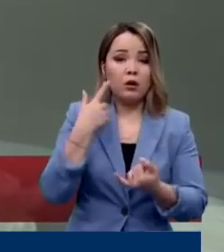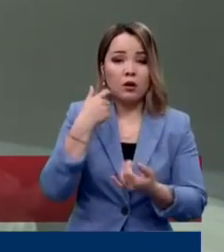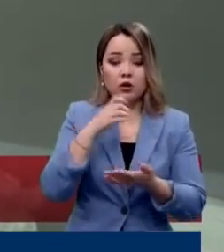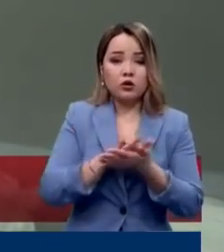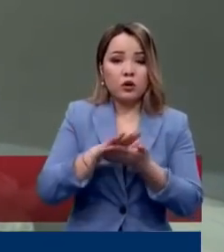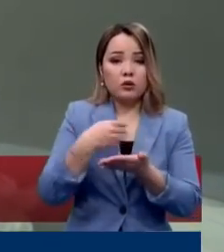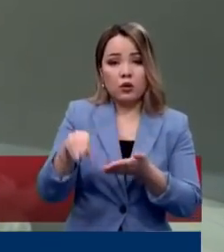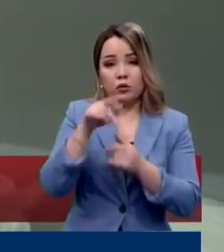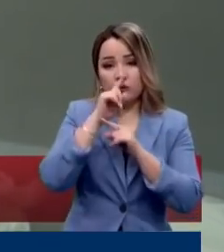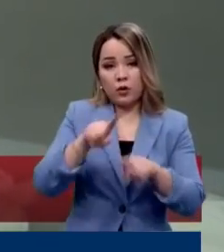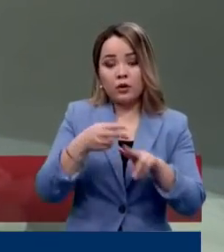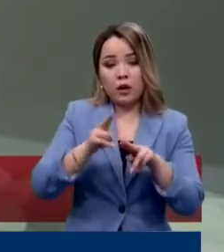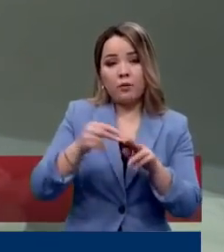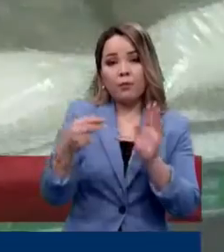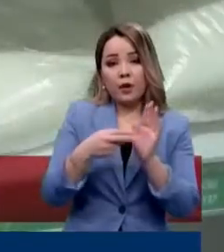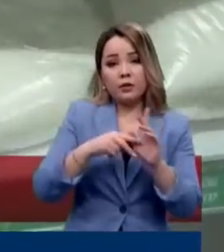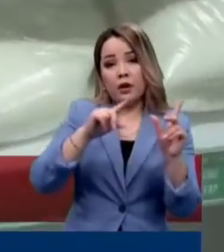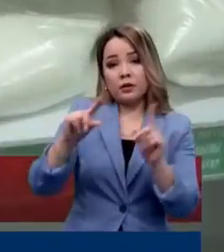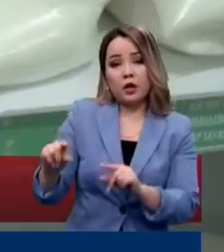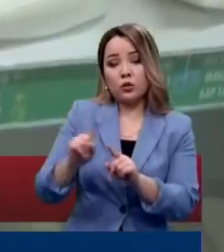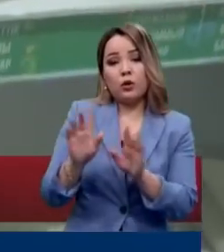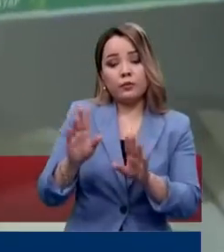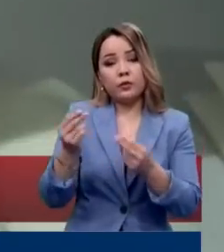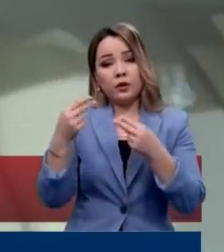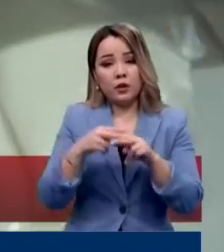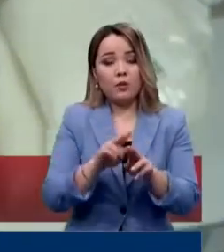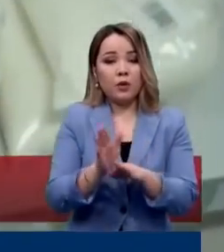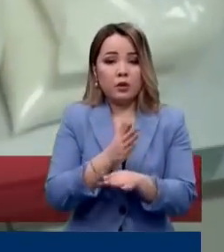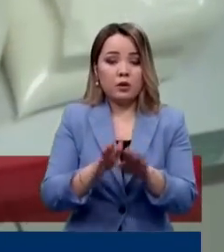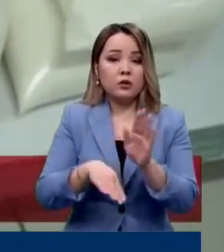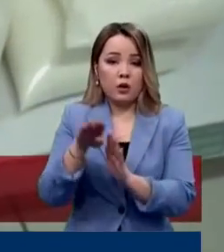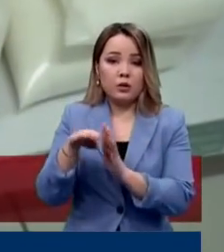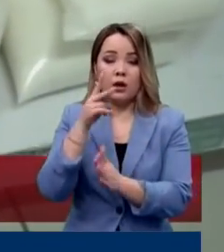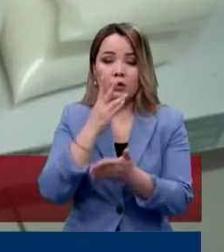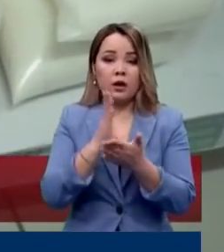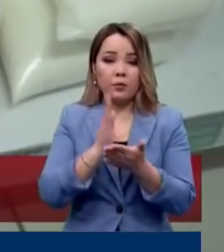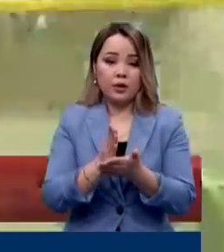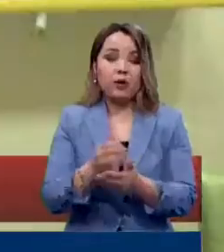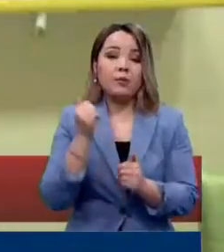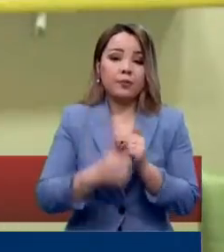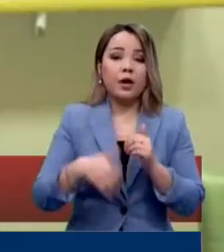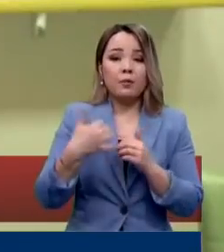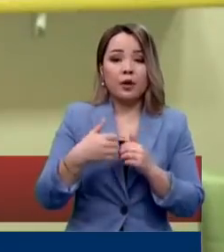Облыстық тұрақтандыру қорынан бағасы арзан қант бөлінгеннен кейін ғана жағдай қалпына келе бастады.